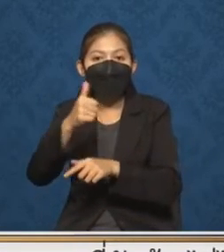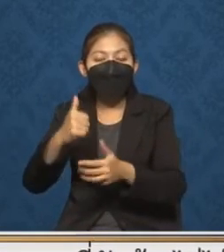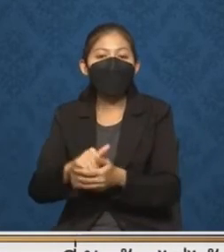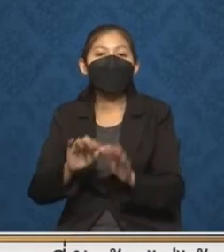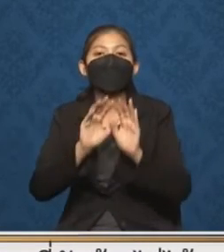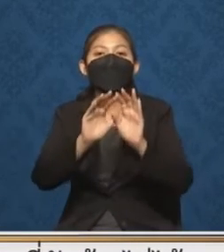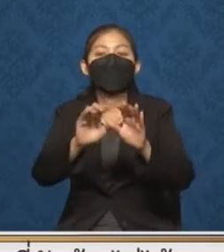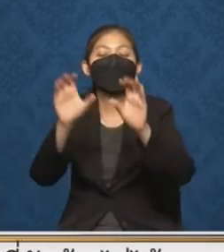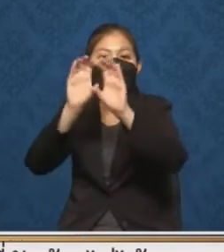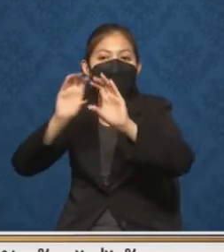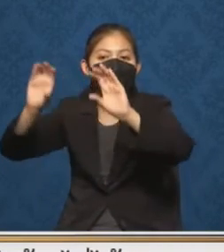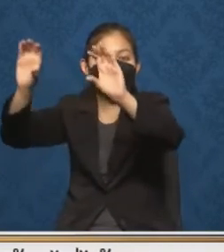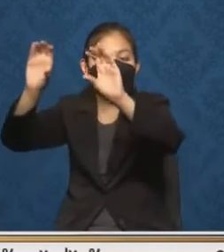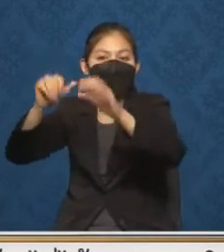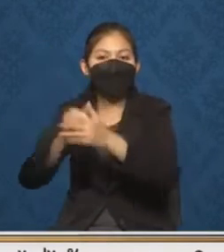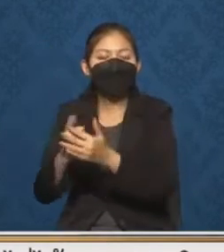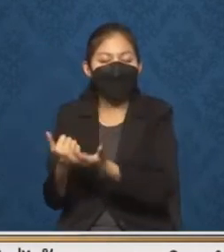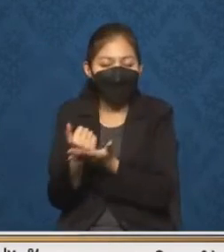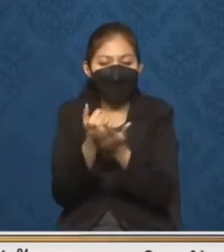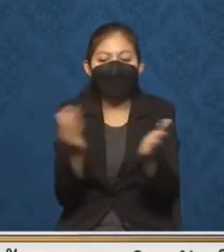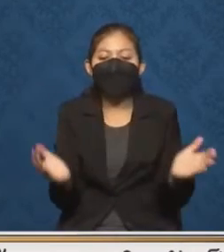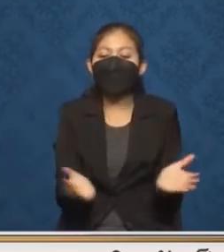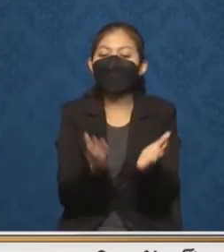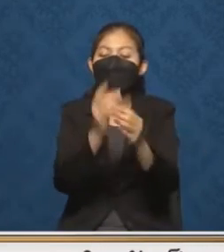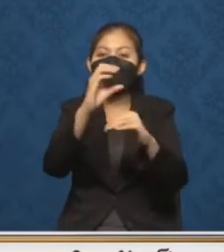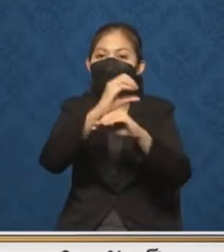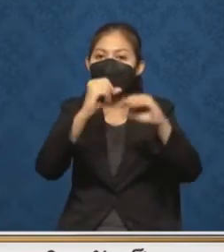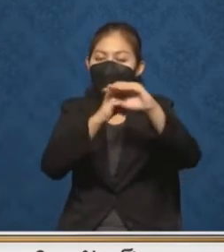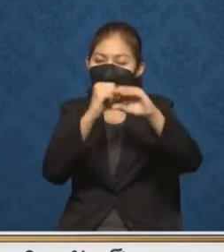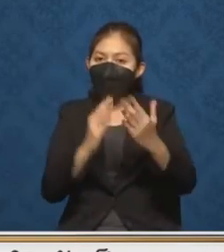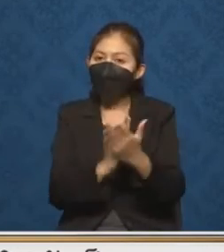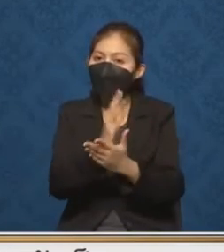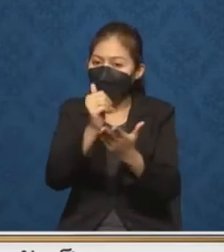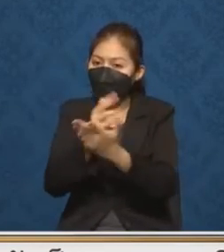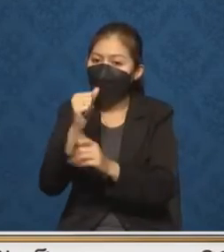ครัฐเข้ามาช่วยสนับสนุนให้โครงการนี้ได้เกิดขึ้นด้วยนะครับขอบคุณครับ